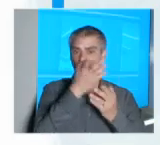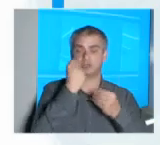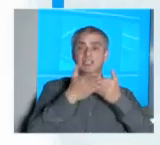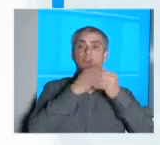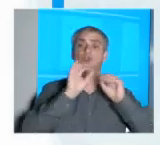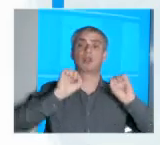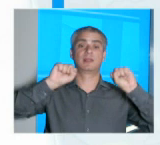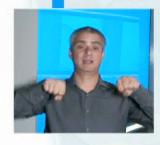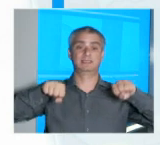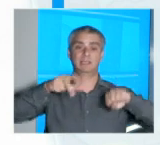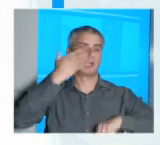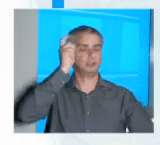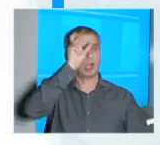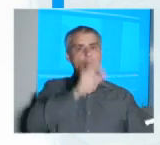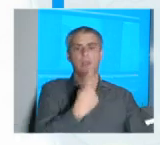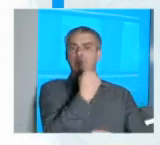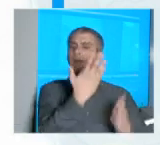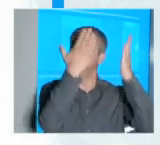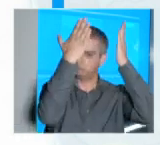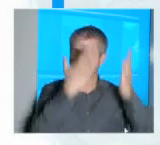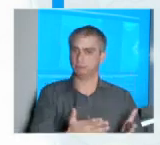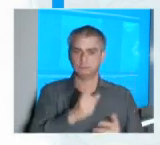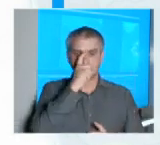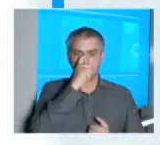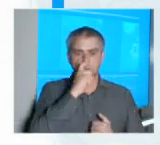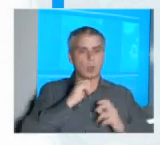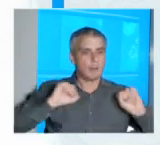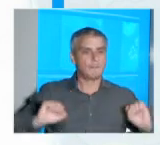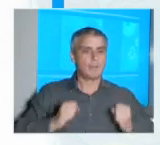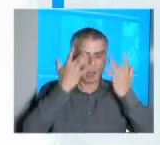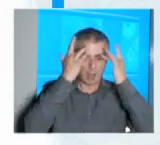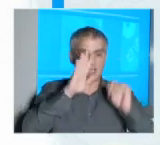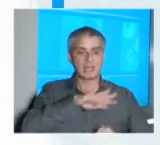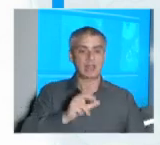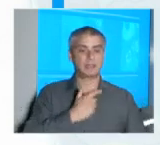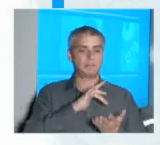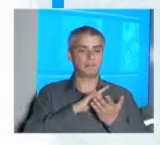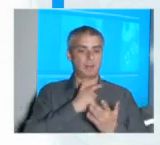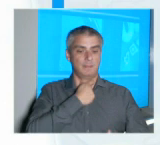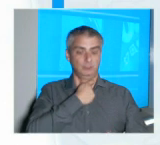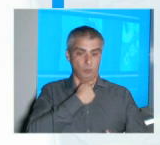הייתה רעיית הנשיא, היא הייתה אישיות בפני עצמה, צנועה ופעילה למען ילדים במצוקה,